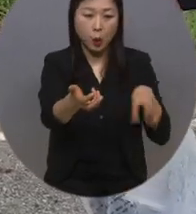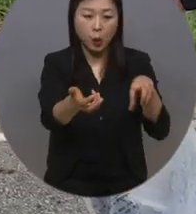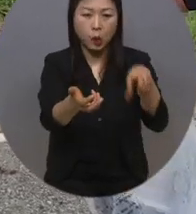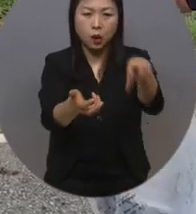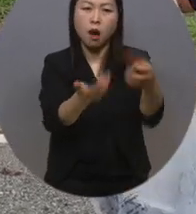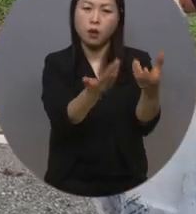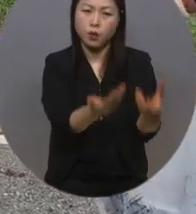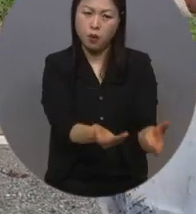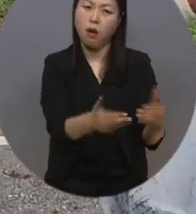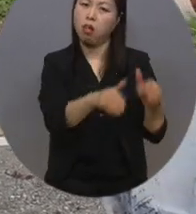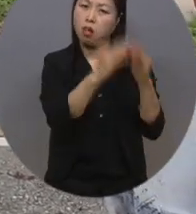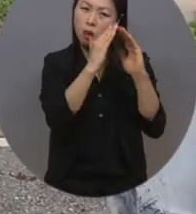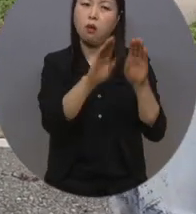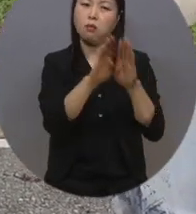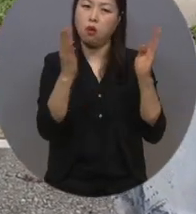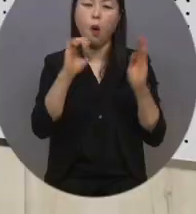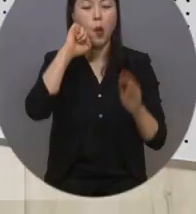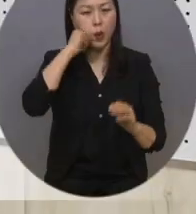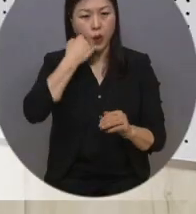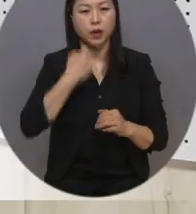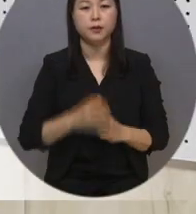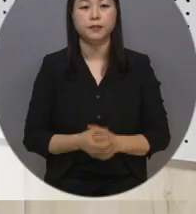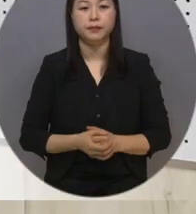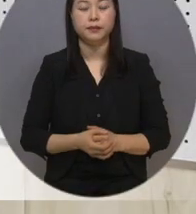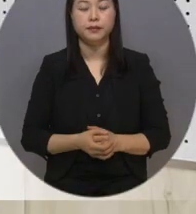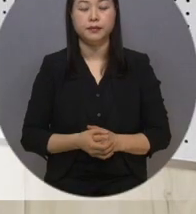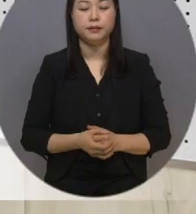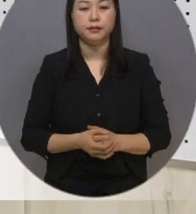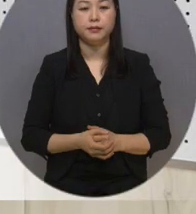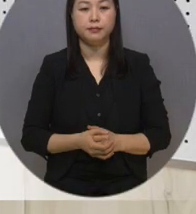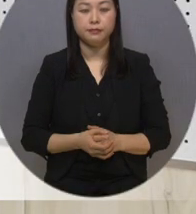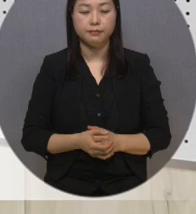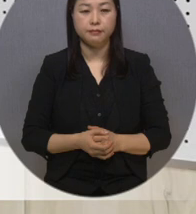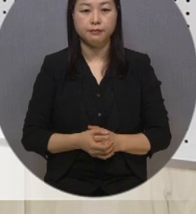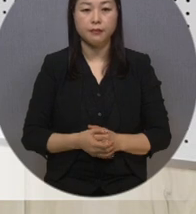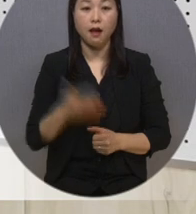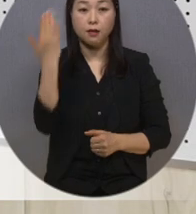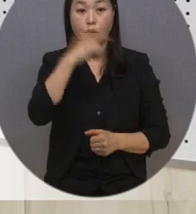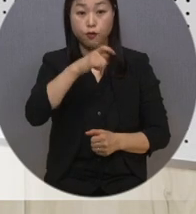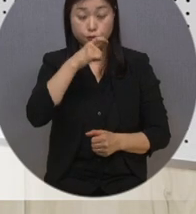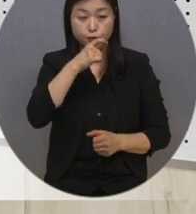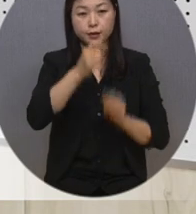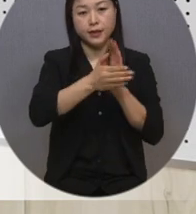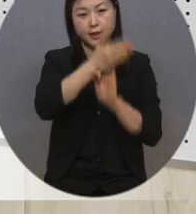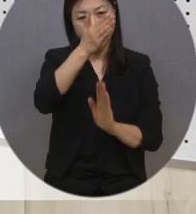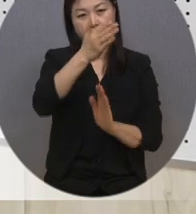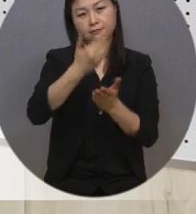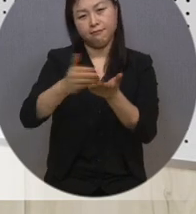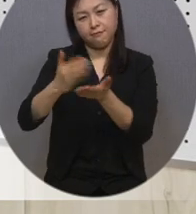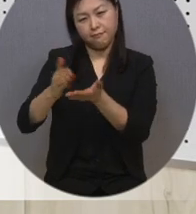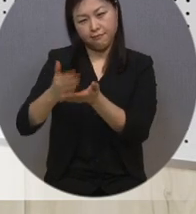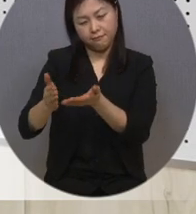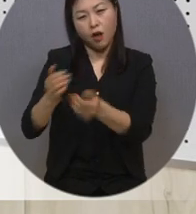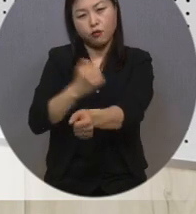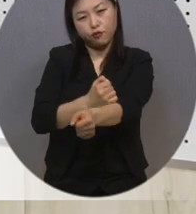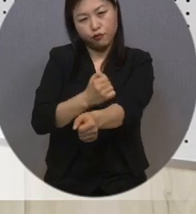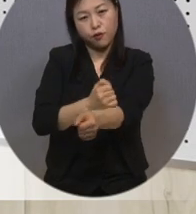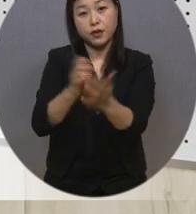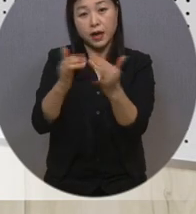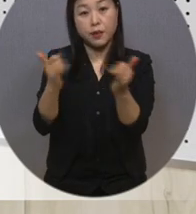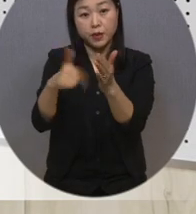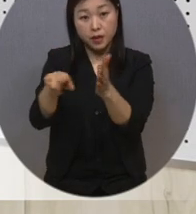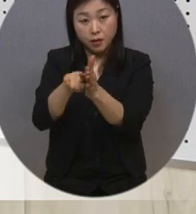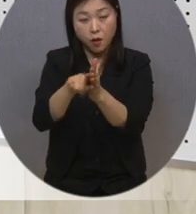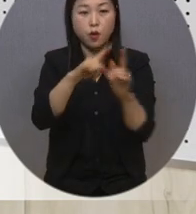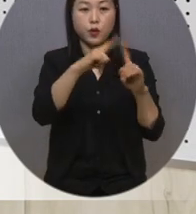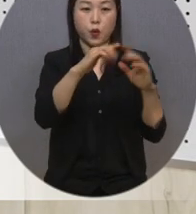마련하는 데 어려움이 있었습니다. 또 우리 여수시 또 환경미화를 위해서 수고하시는 여러분들을 위해서